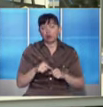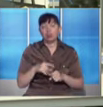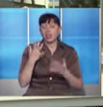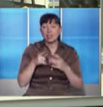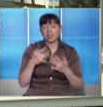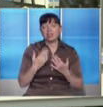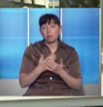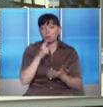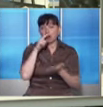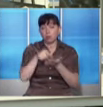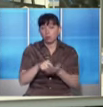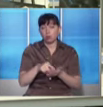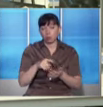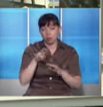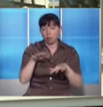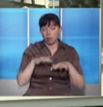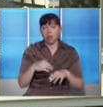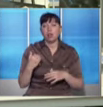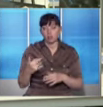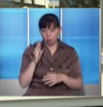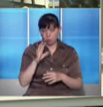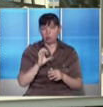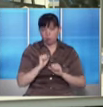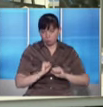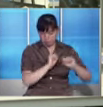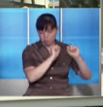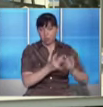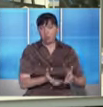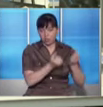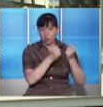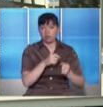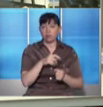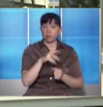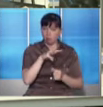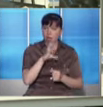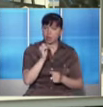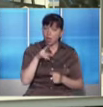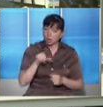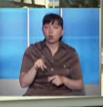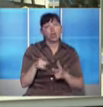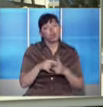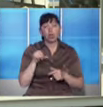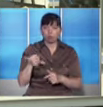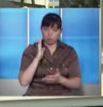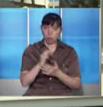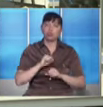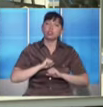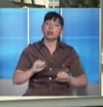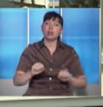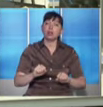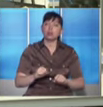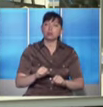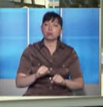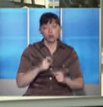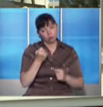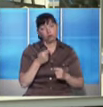veți câștiga, veți fi un partid pro-prezidențial clasic, ori veți avea totuși curajul să